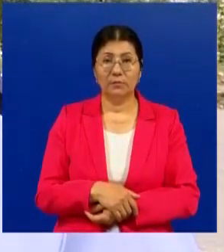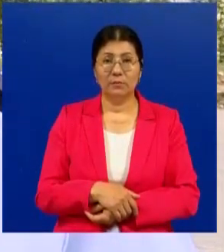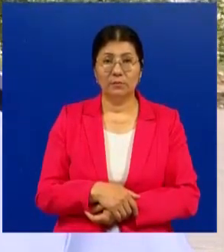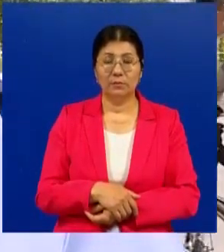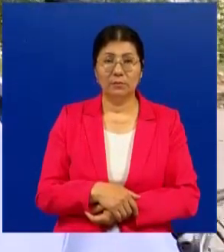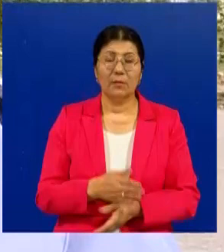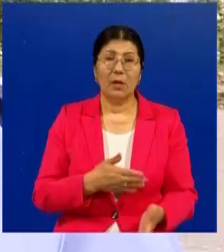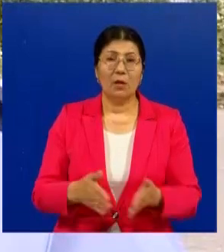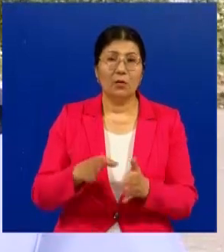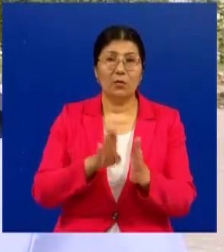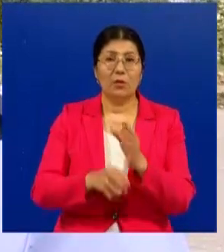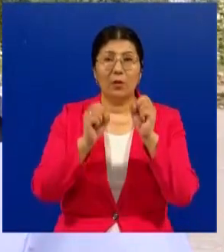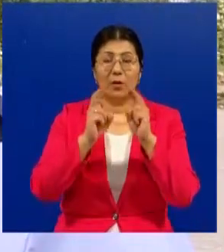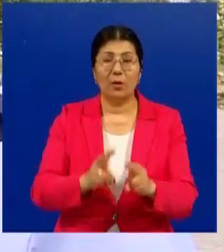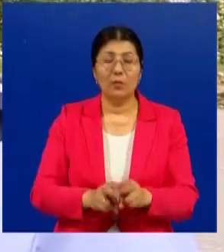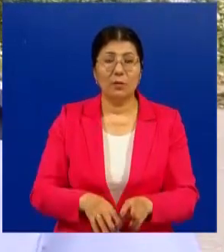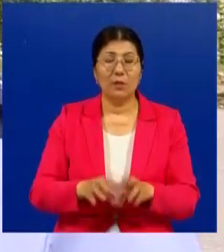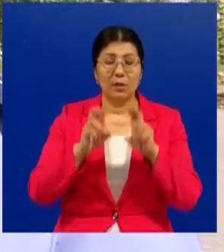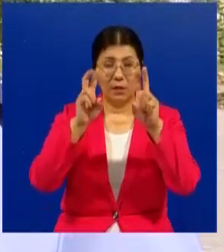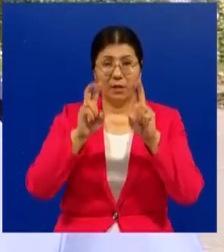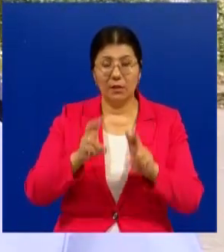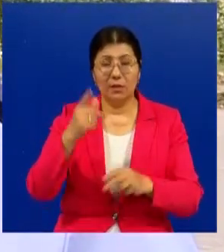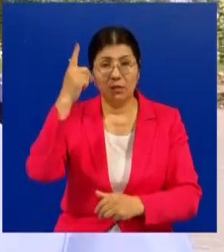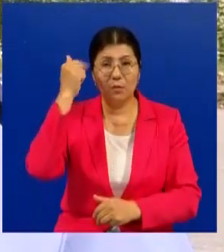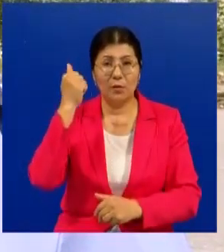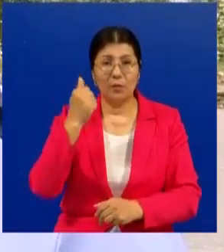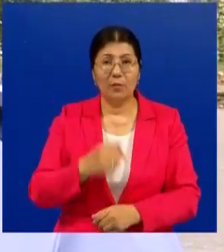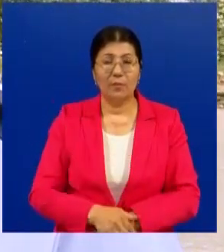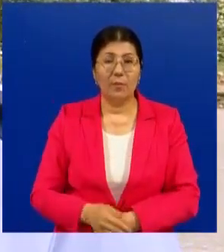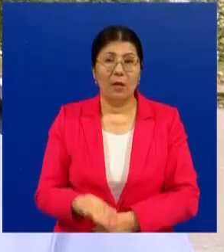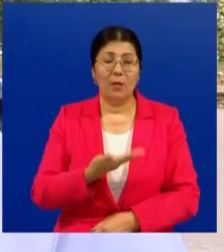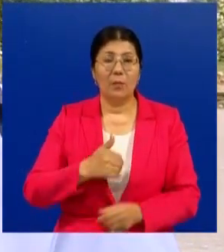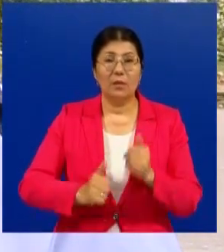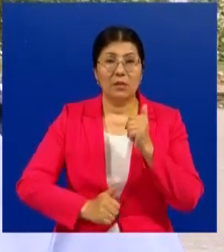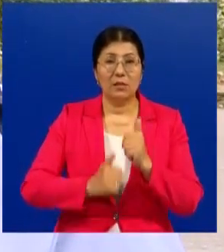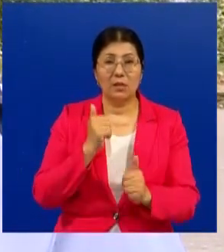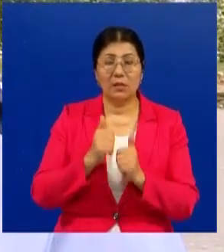біздің жол қауіпсіздік ережесін білу. Ол бойынша біздің сайысымыз